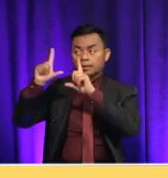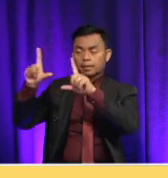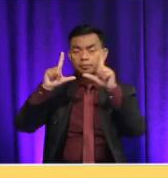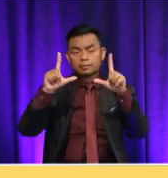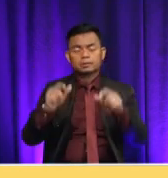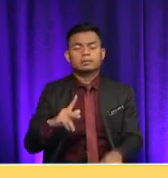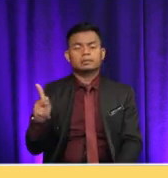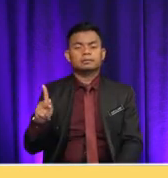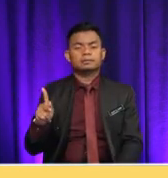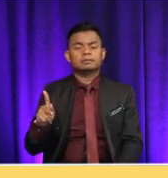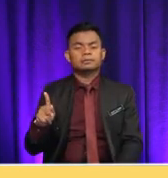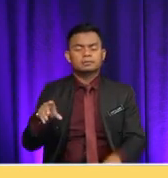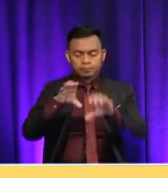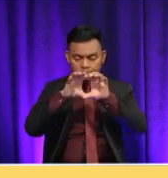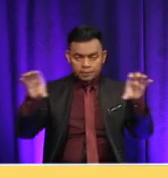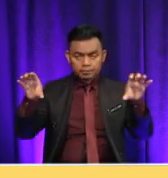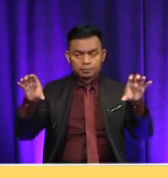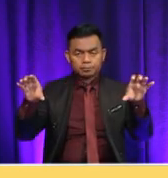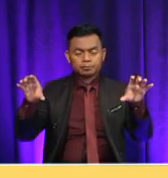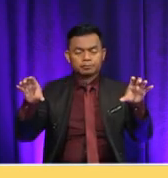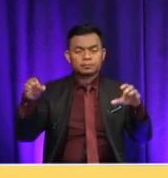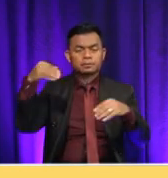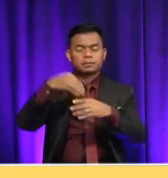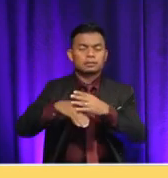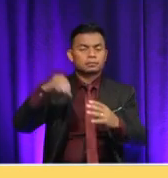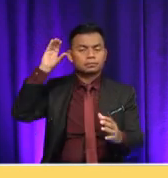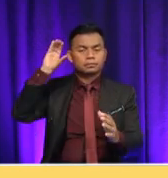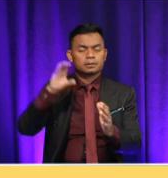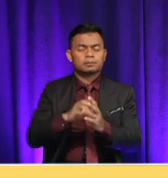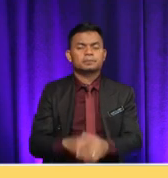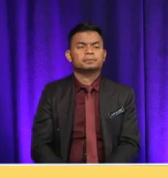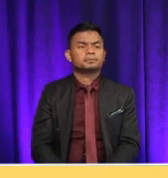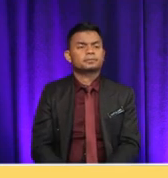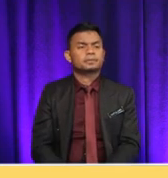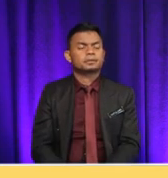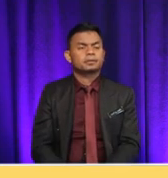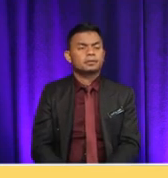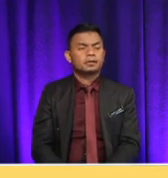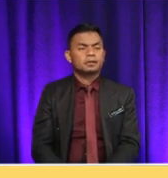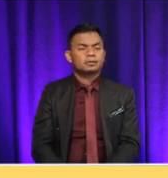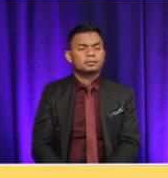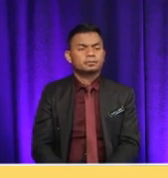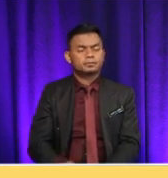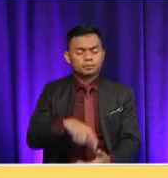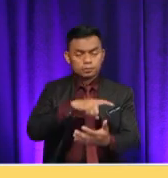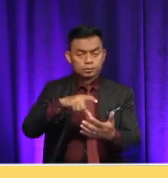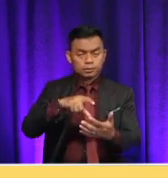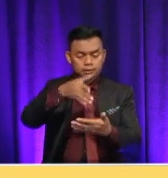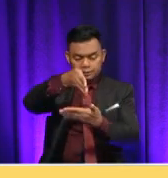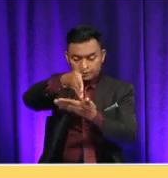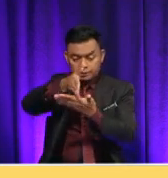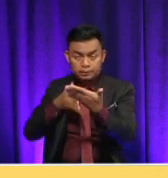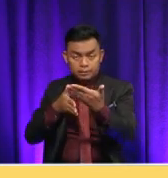dalam raja di bawah oke Soalnya ini gambar ini lukisannya sejenis lukisan Keraton